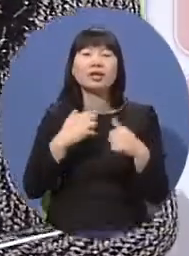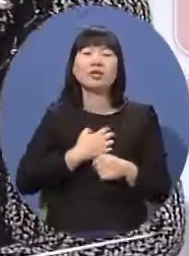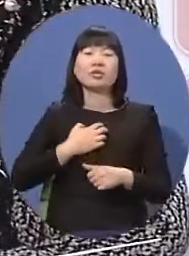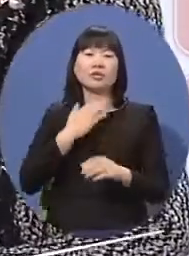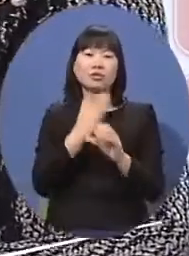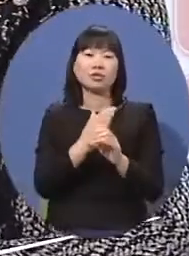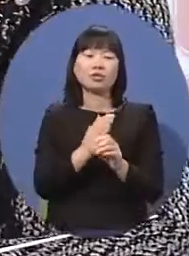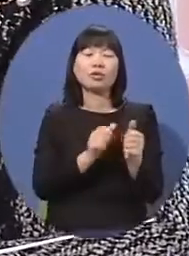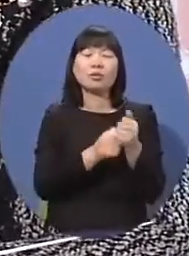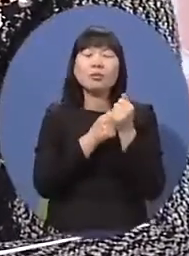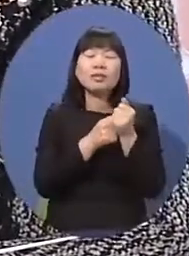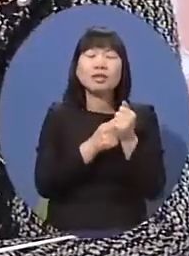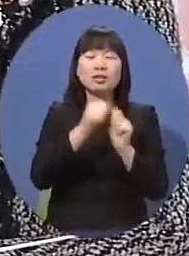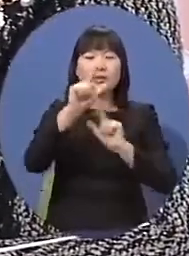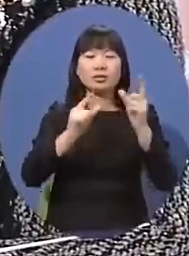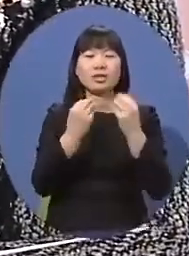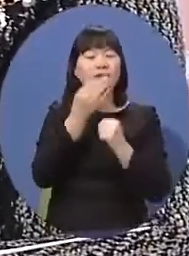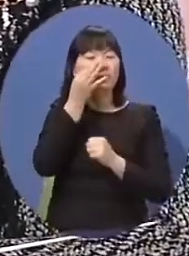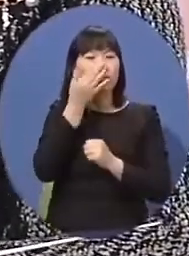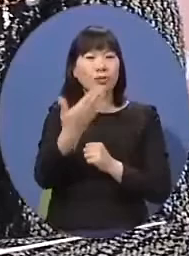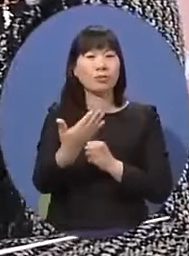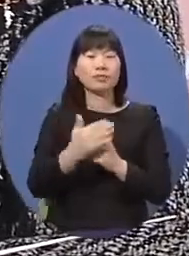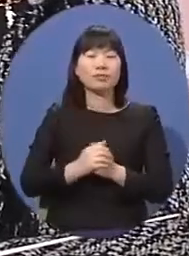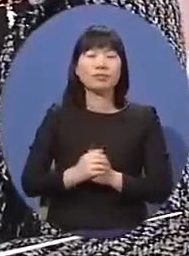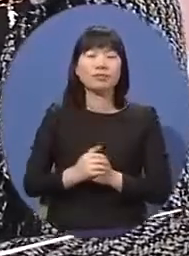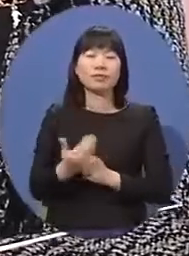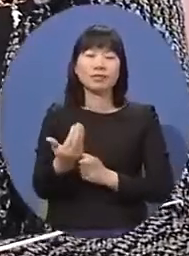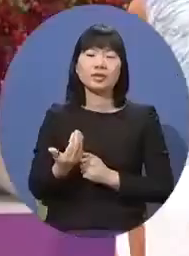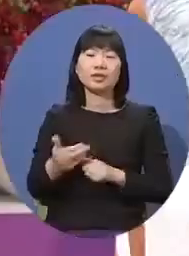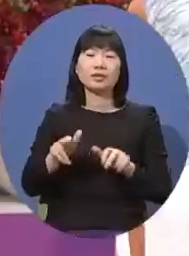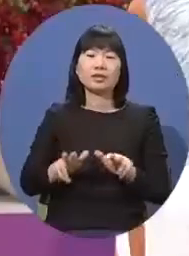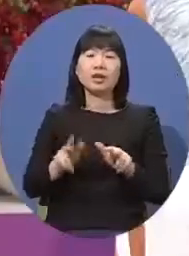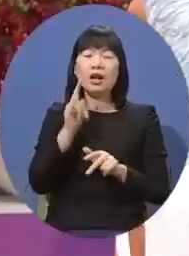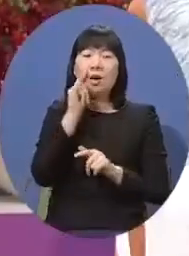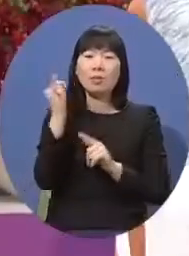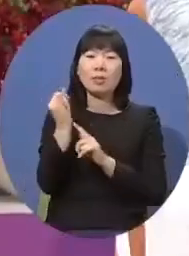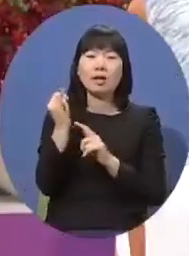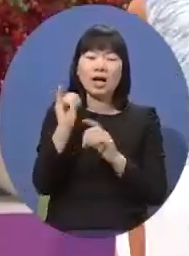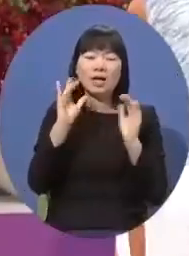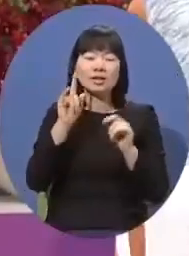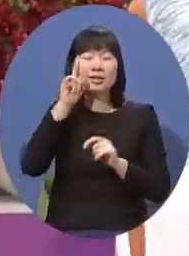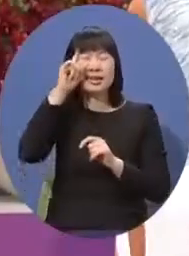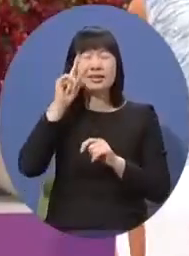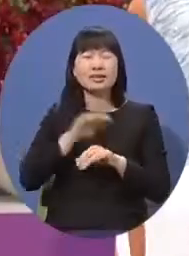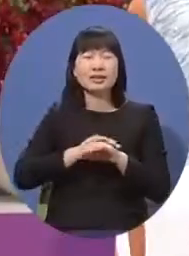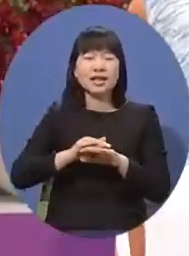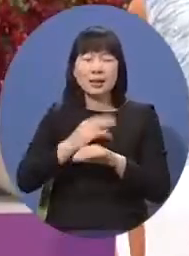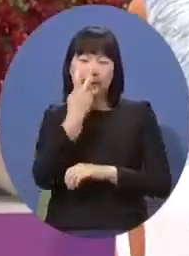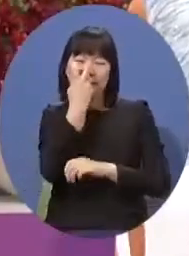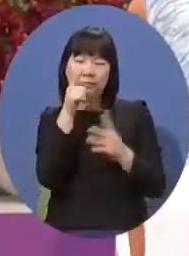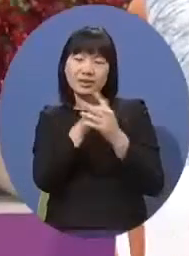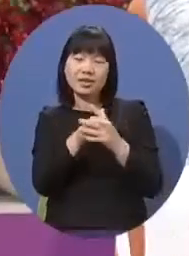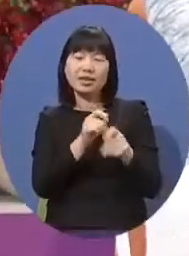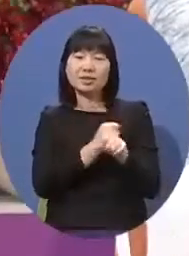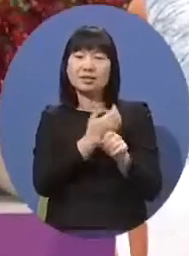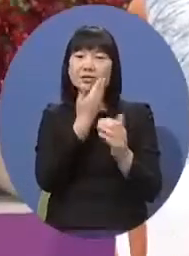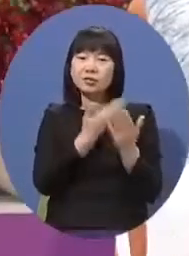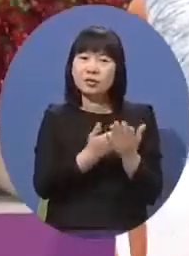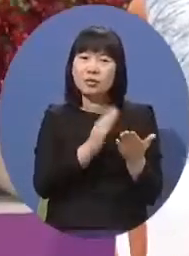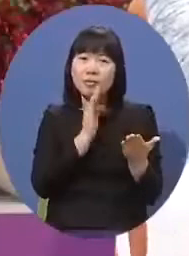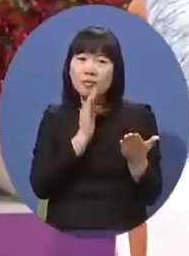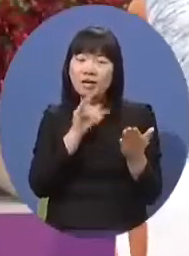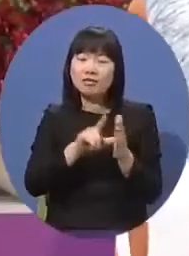걱정하고 이제 매달리는 모습 많이 보이게 되죠. 네. 근데 아까 이제 엄마가 아이들의 스트레스 잘 감지하는 게 중요하다고 하셨는데